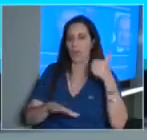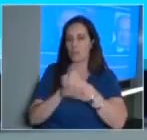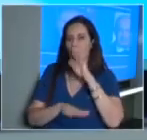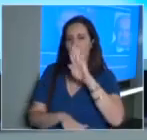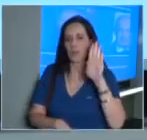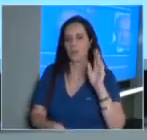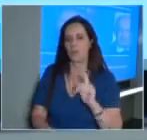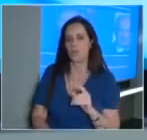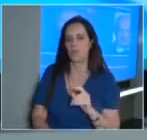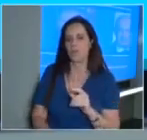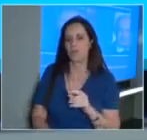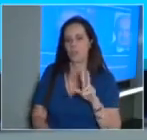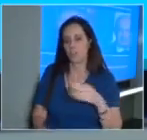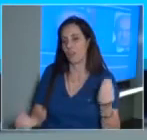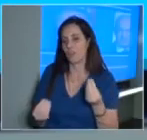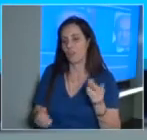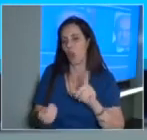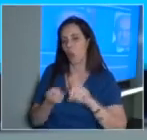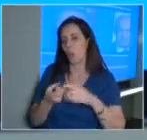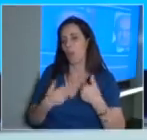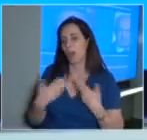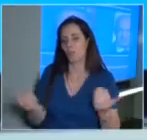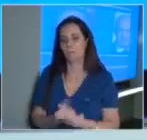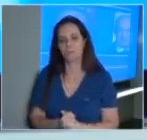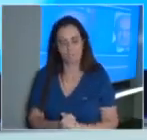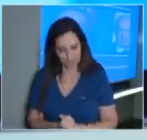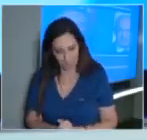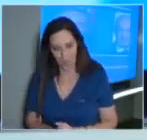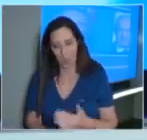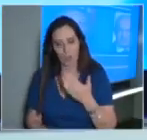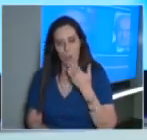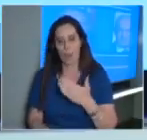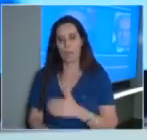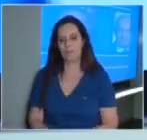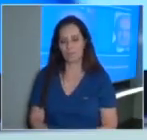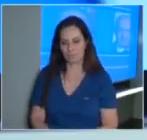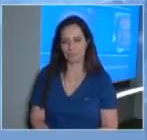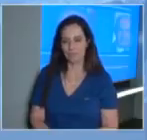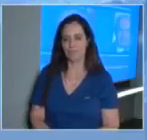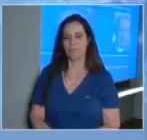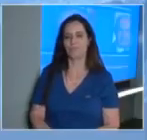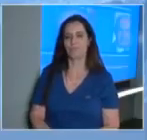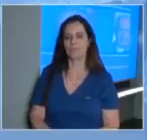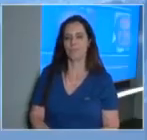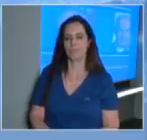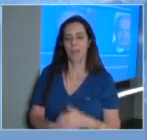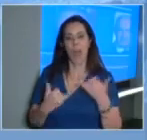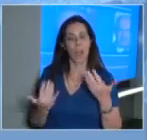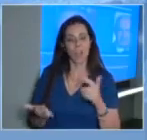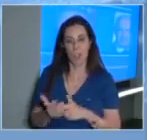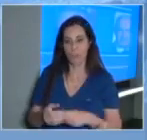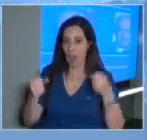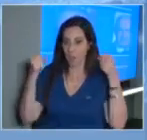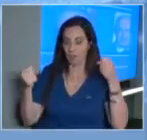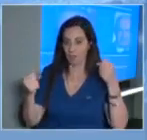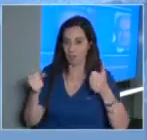של בנימין נתניהו, יש דברים שלא תלויים בנו. אוקיי, חבר הכנסת יבגני סובה, תודה רבה שהגעת אלינו. תודה לכם. עכשיו אנחנו עוברים